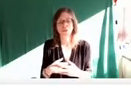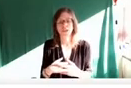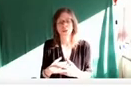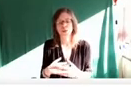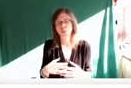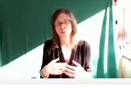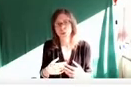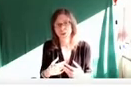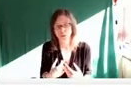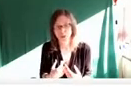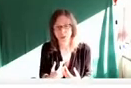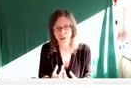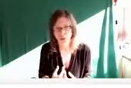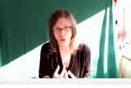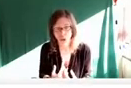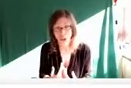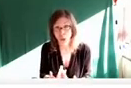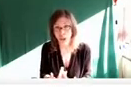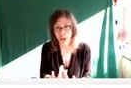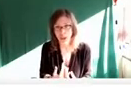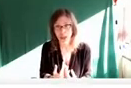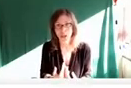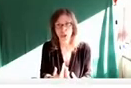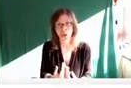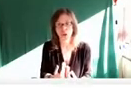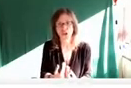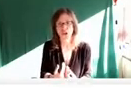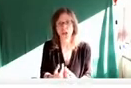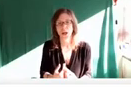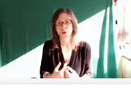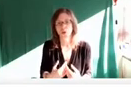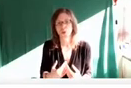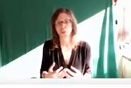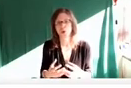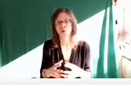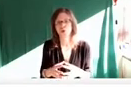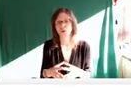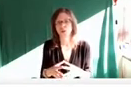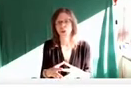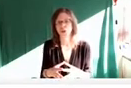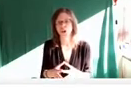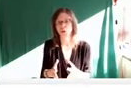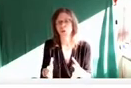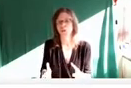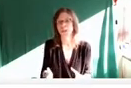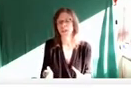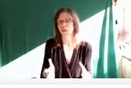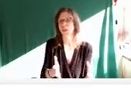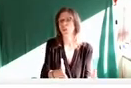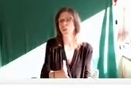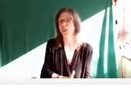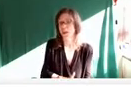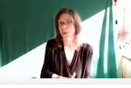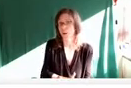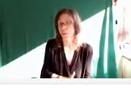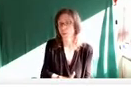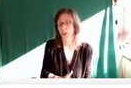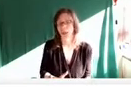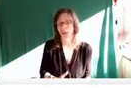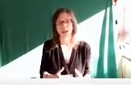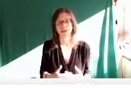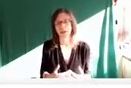Améliorer aussi, le but c'est aussi de faire en sorte que les données, la méthodologie, soient un produit de votre recherche au même titre que les